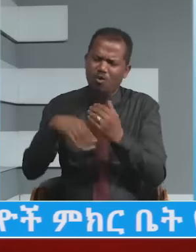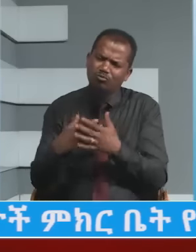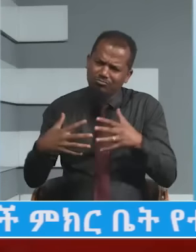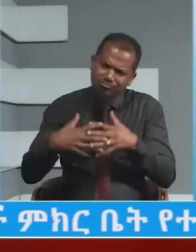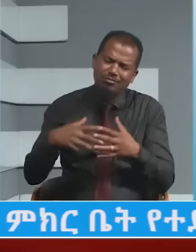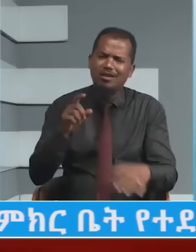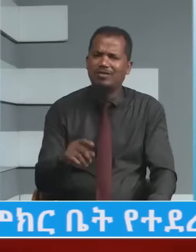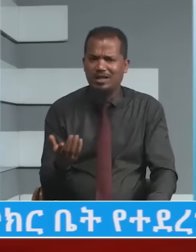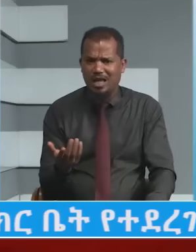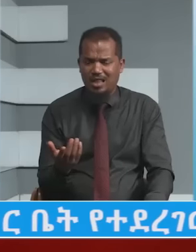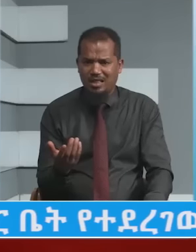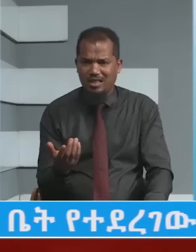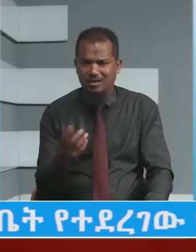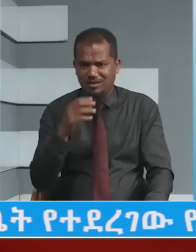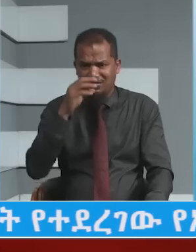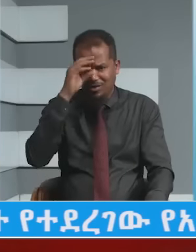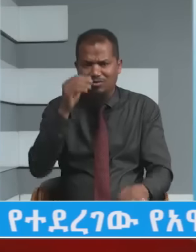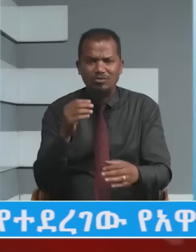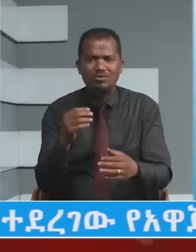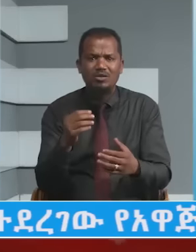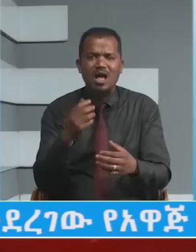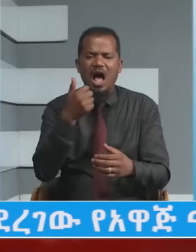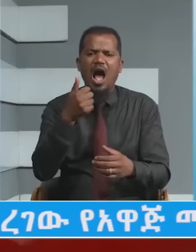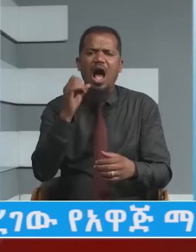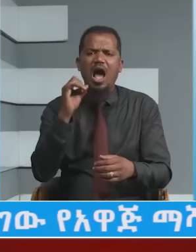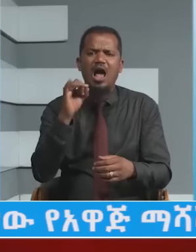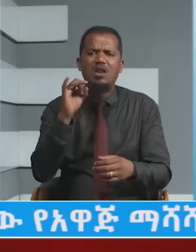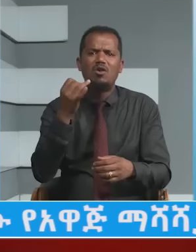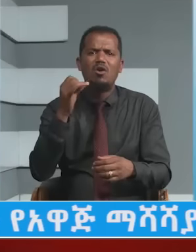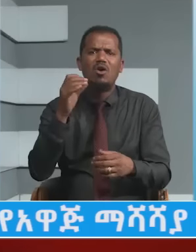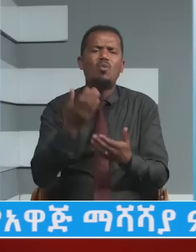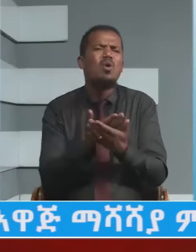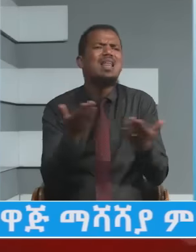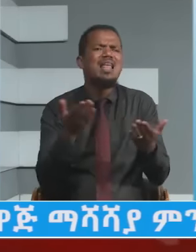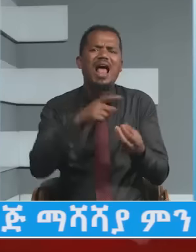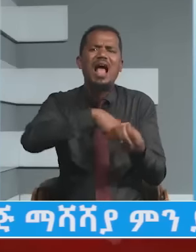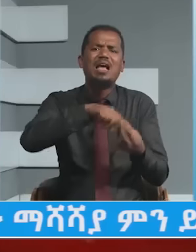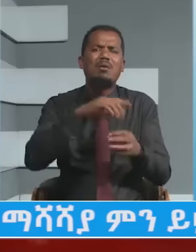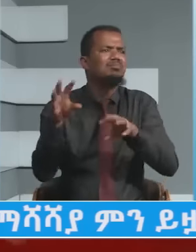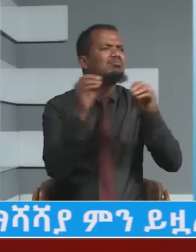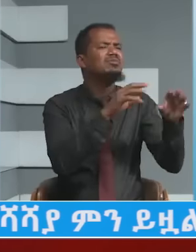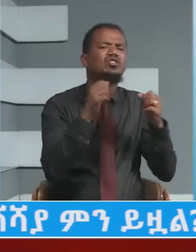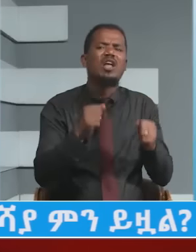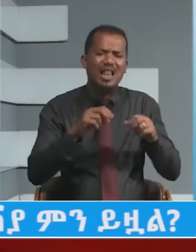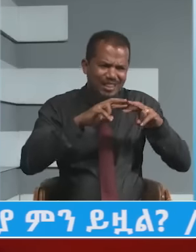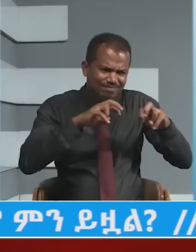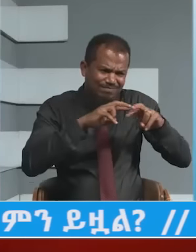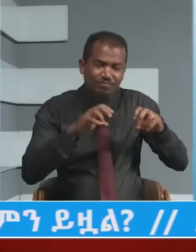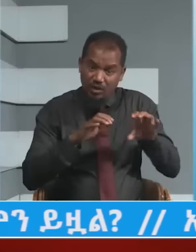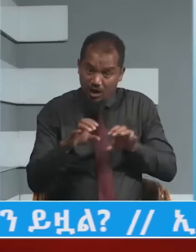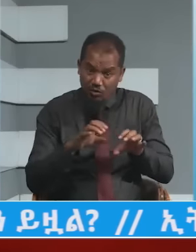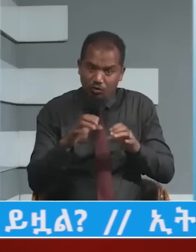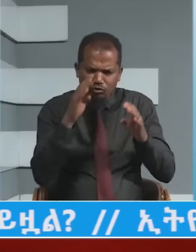ቅንጅት ያስፈልጋል ማለት ነው። ሰዎች ወዴት አሎኬት ማድረግ ወዴት አካባቢ እንትን ማድረግ ይቻላል ጥናት